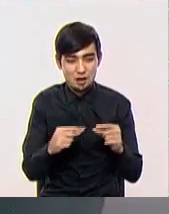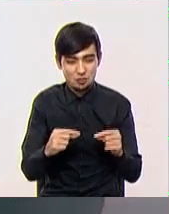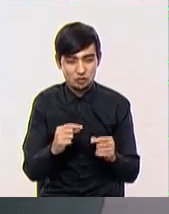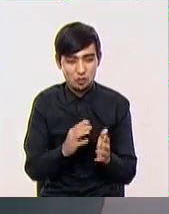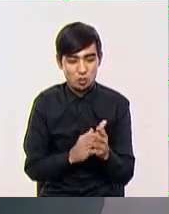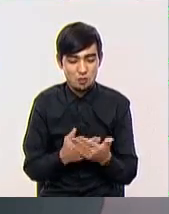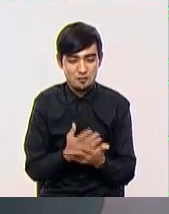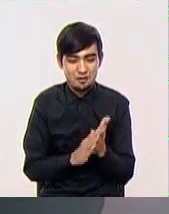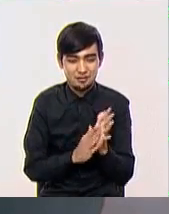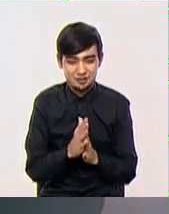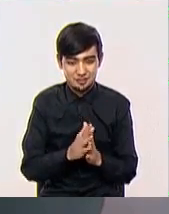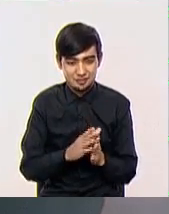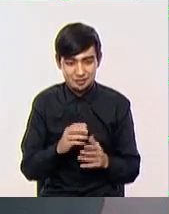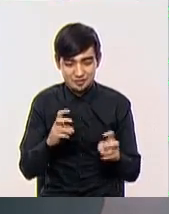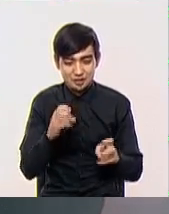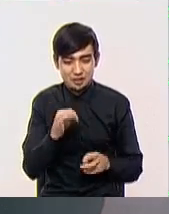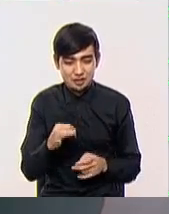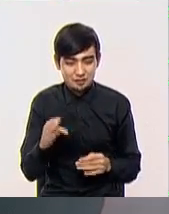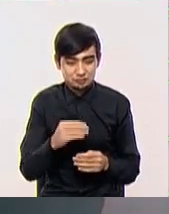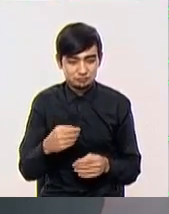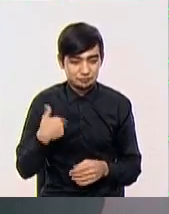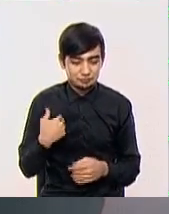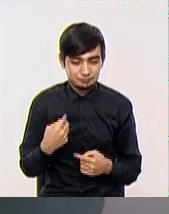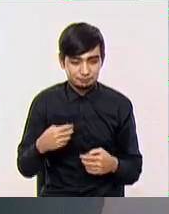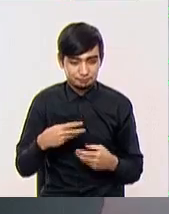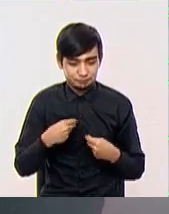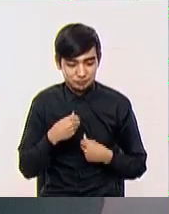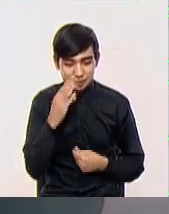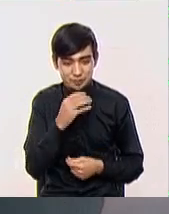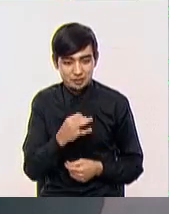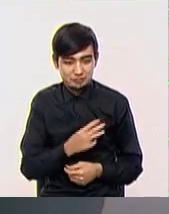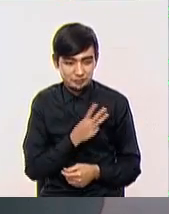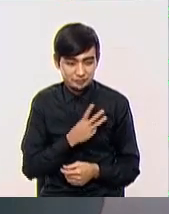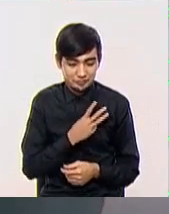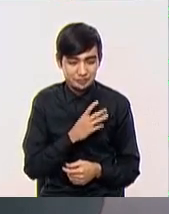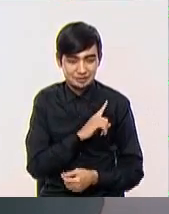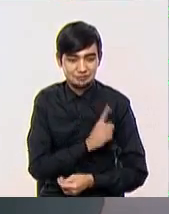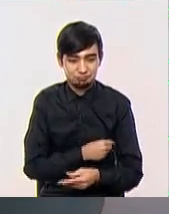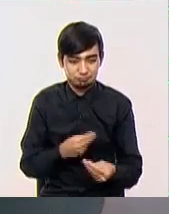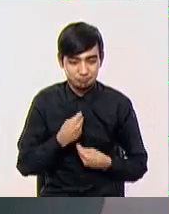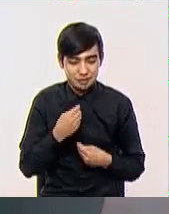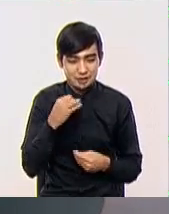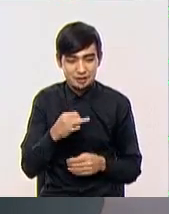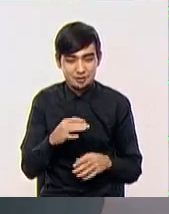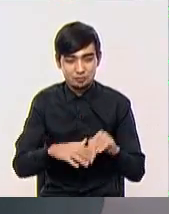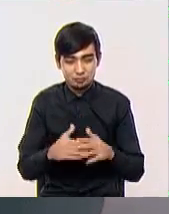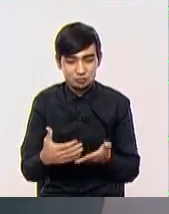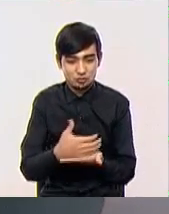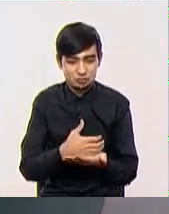утоления жажды он очищает организм повышает выносливость и укрепляет иммунитет натуральные ингредиенты собираются